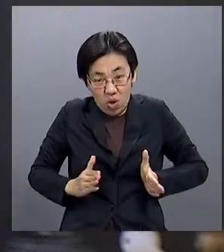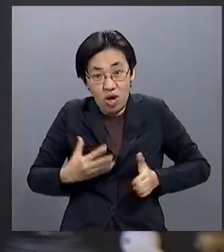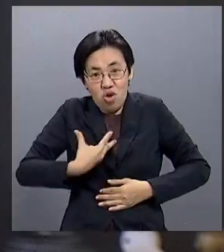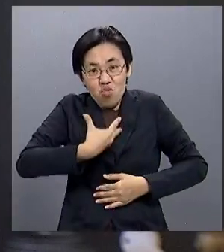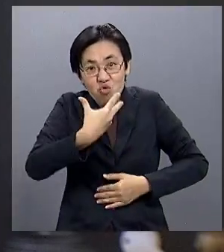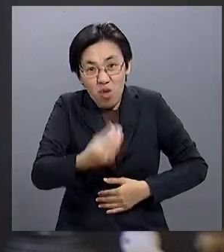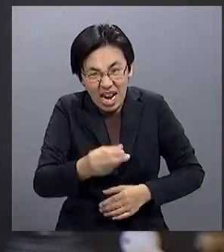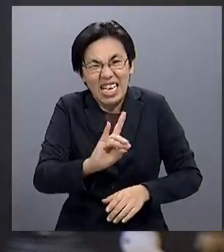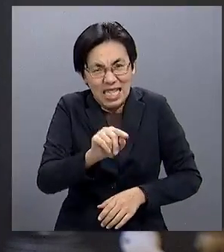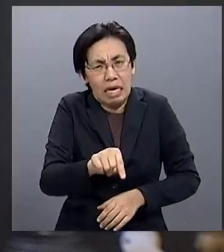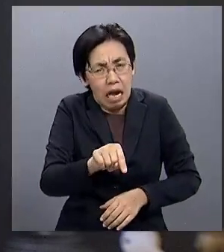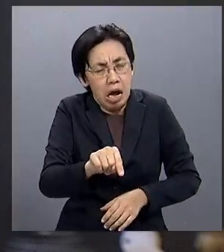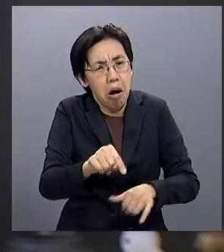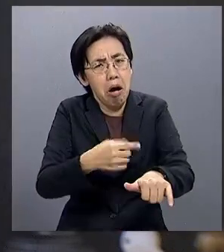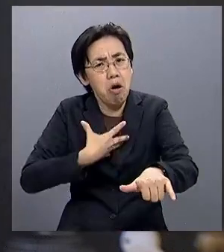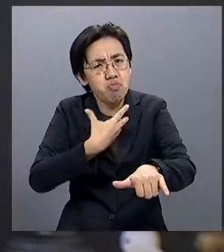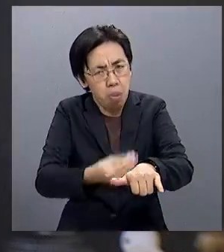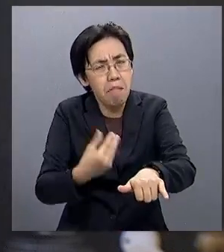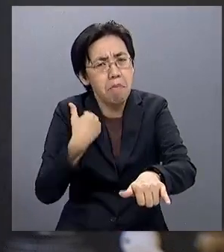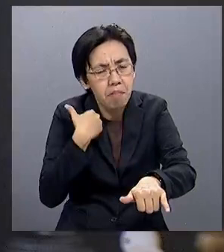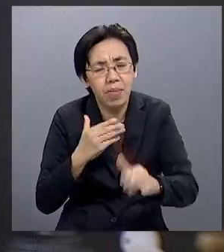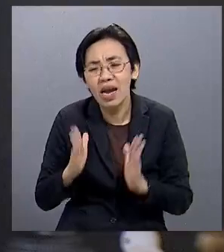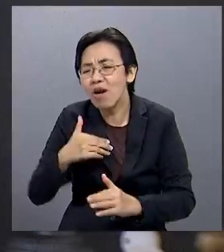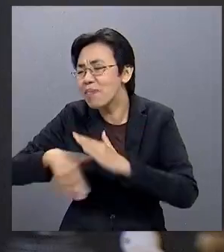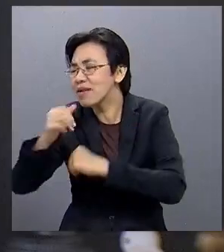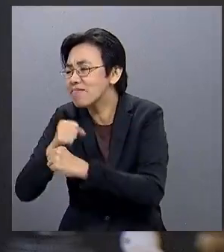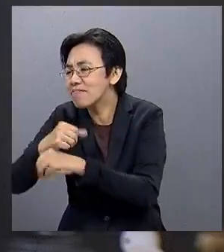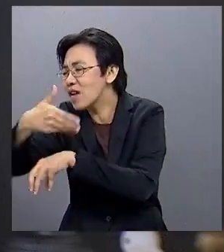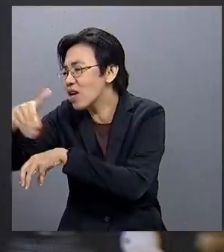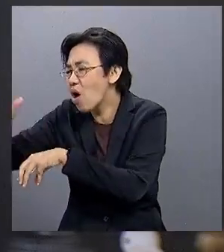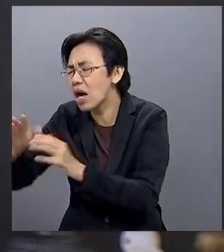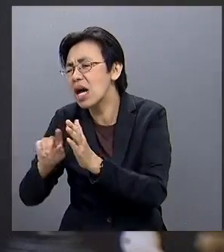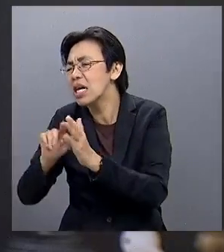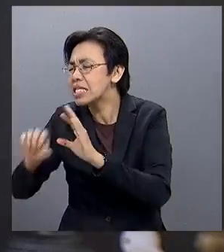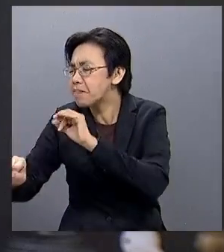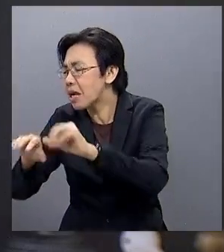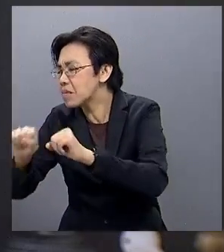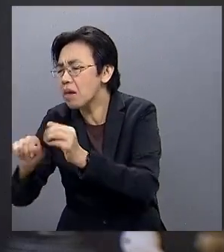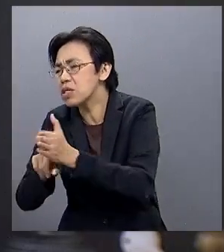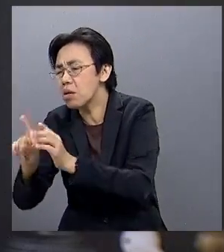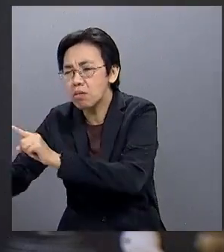ที่จะไปเล่นกับมันนะครับเราออกไปทำงานข้างนอกสัมผัสกับเชื้อโรคและความเสี่ยงต่างๆมาใหม่ครับอาบน้ำล้